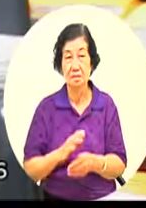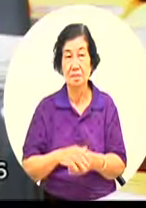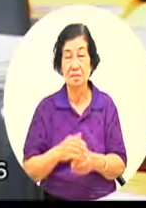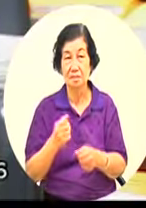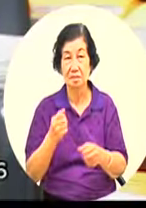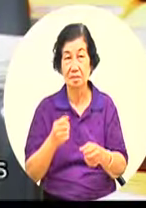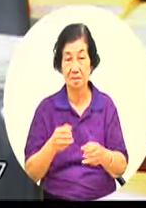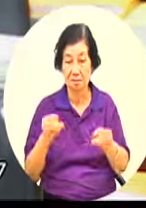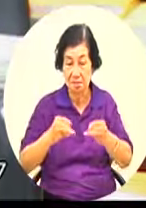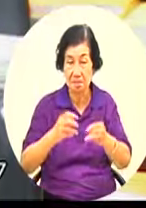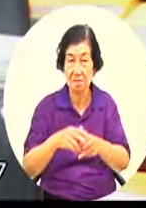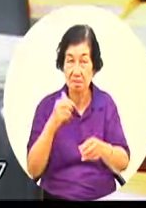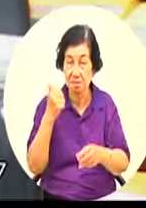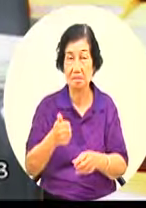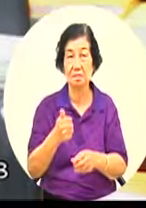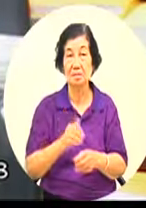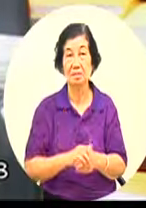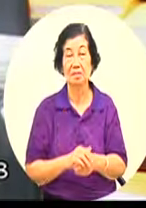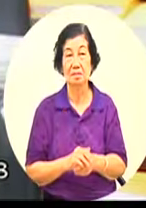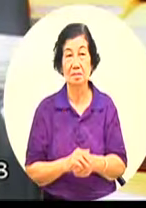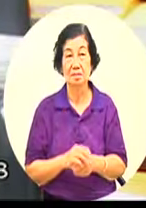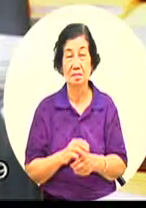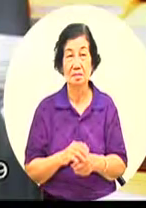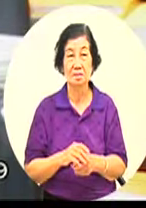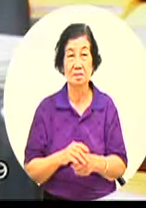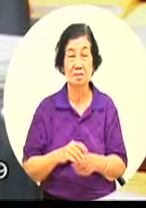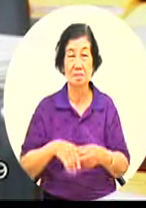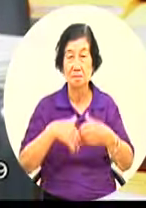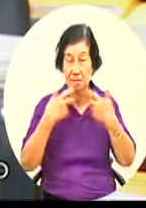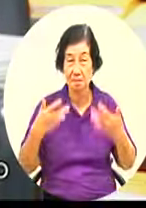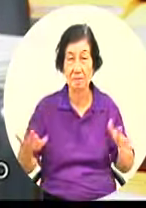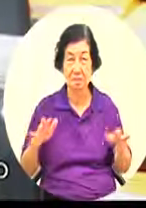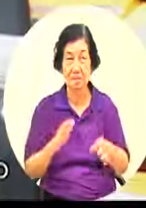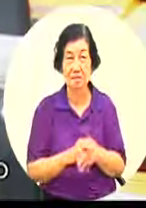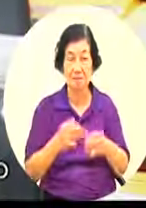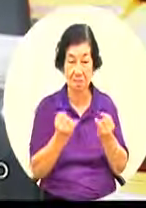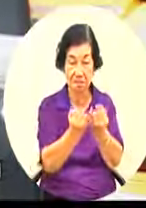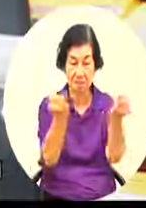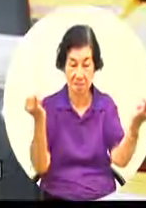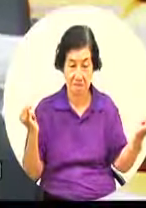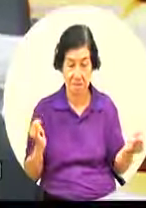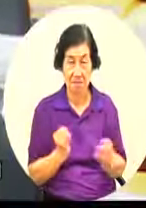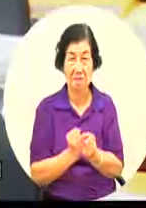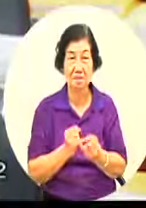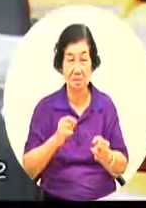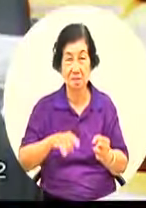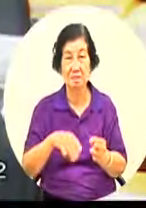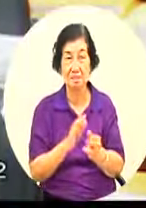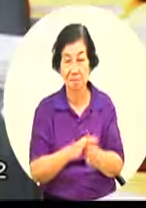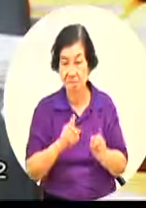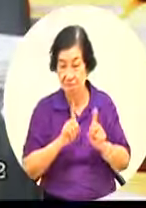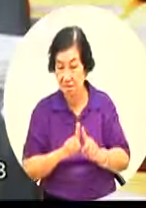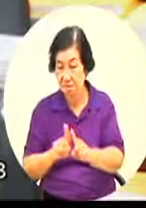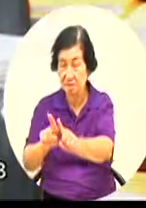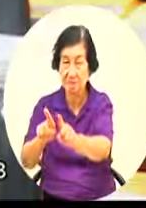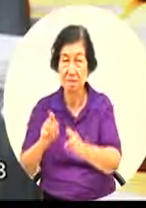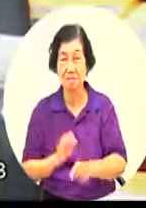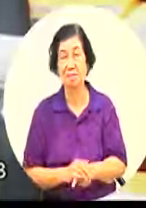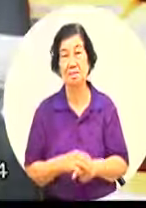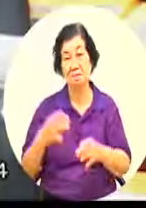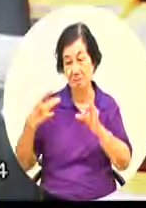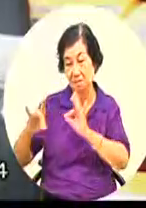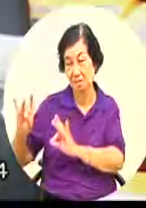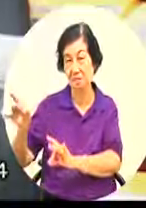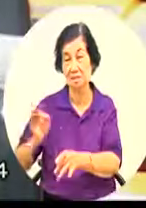们那个寡义班来相当有名，一堆欧巴桑小姐是看追着寡义团去行的呀。好，你请坐，副局